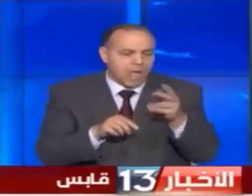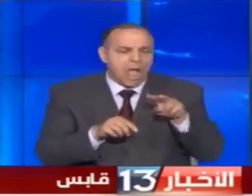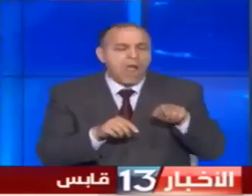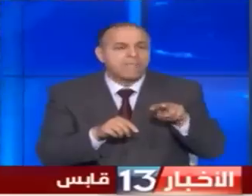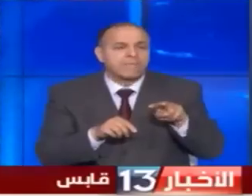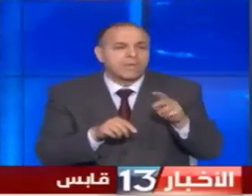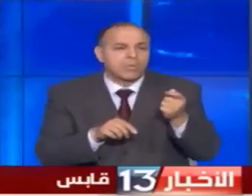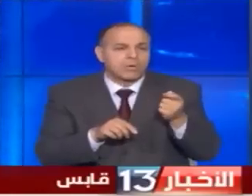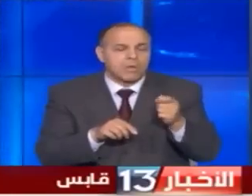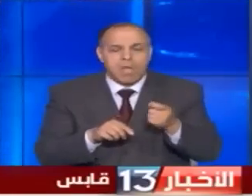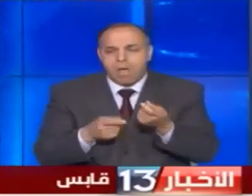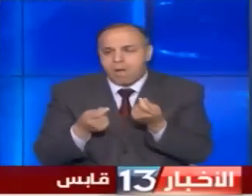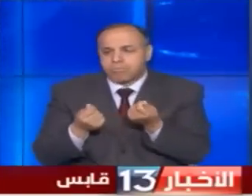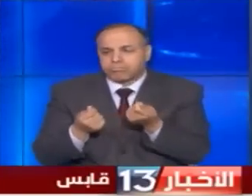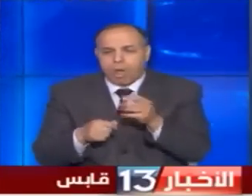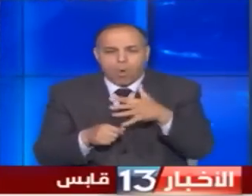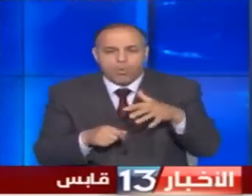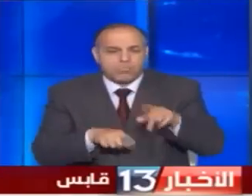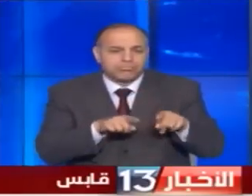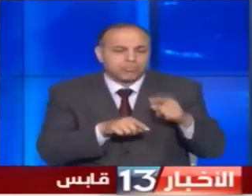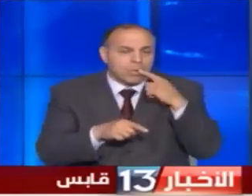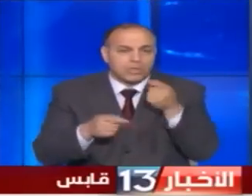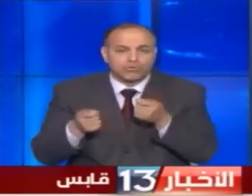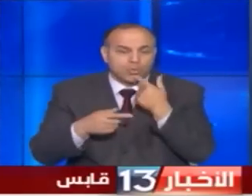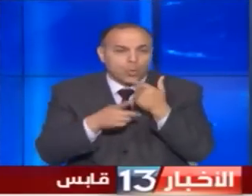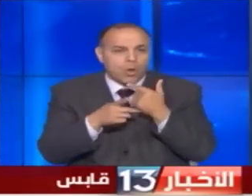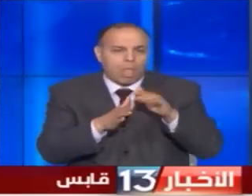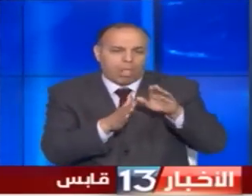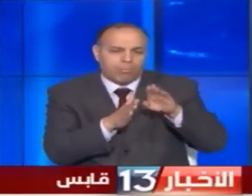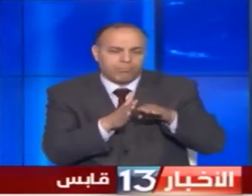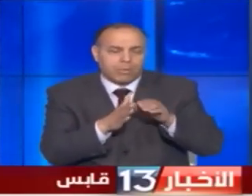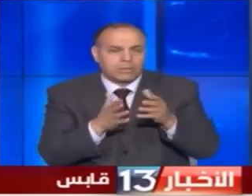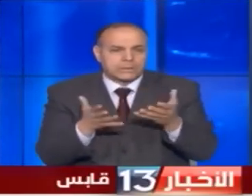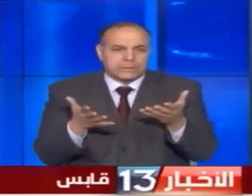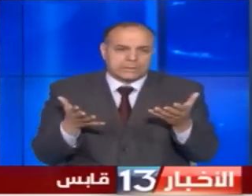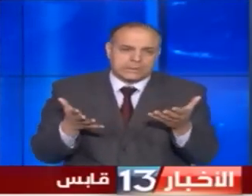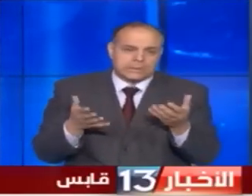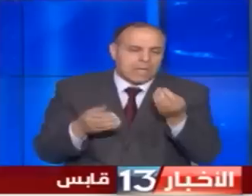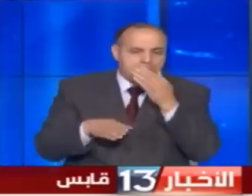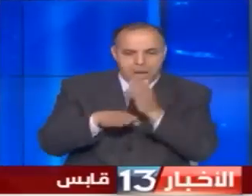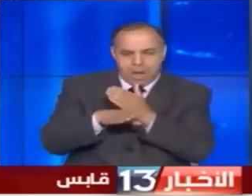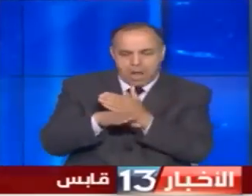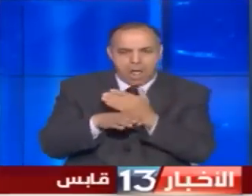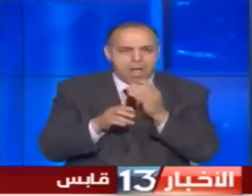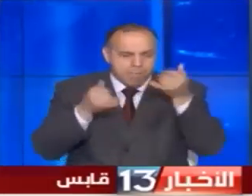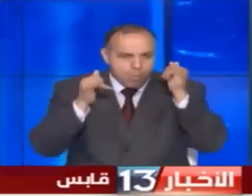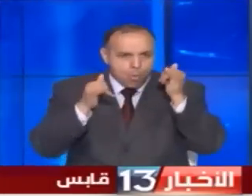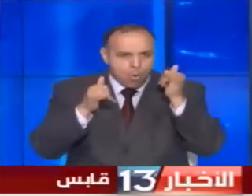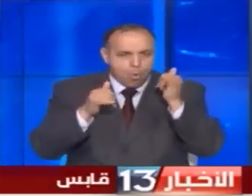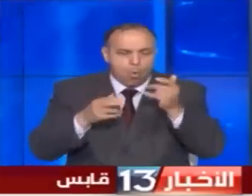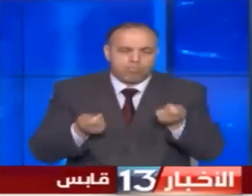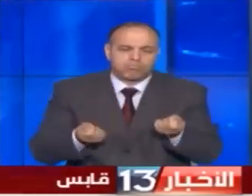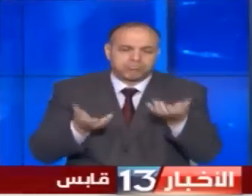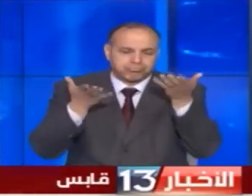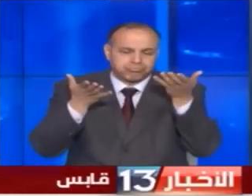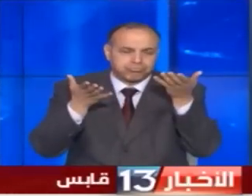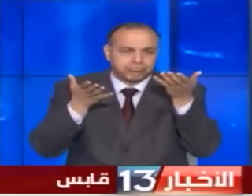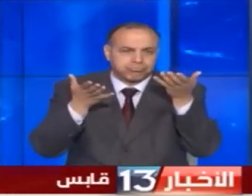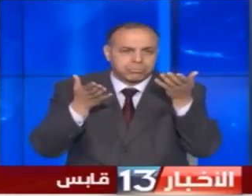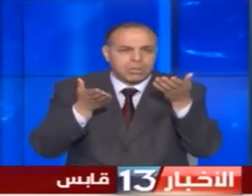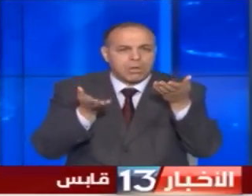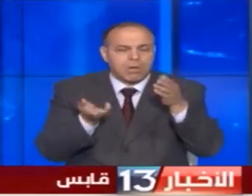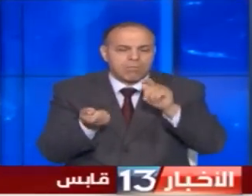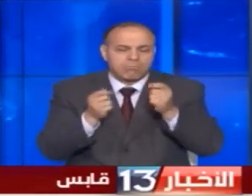اسعار الخضر حسب بعض التجار انخفضت اسعار اللحوم الحمراء بقيت مرتفعه وانخفض